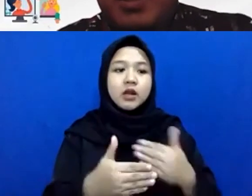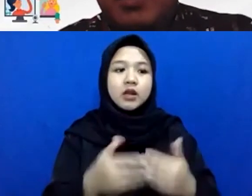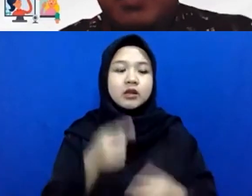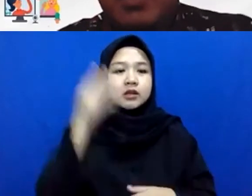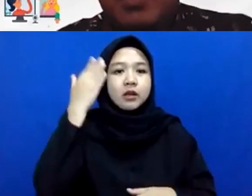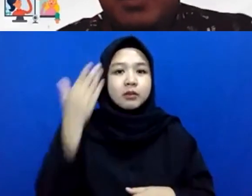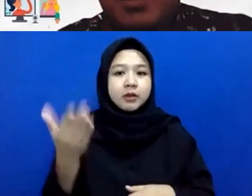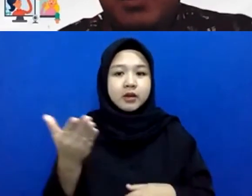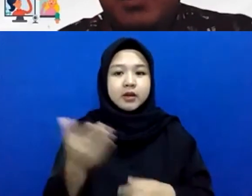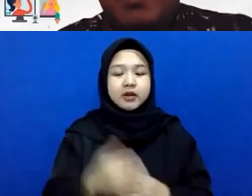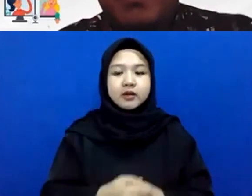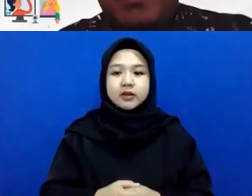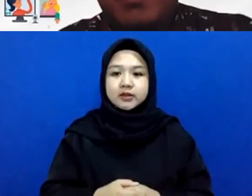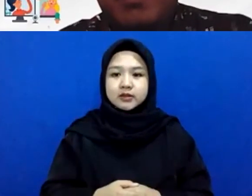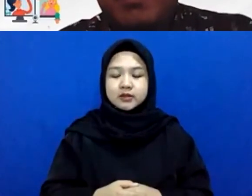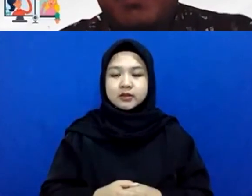Nah,